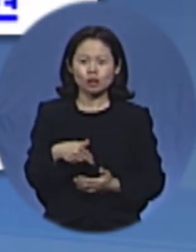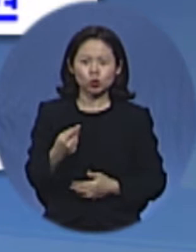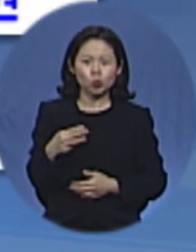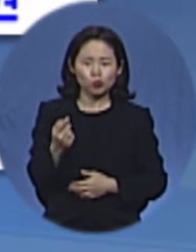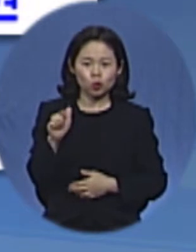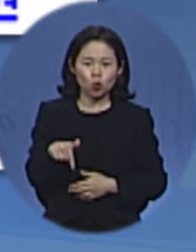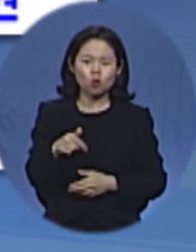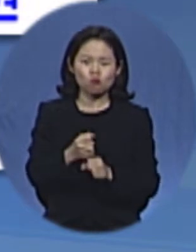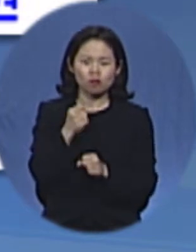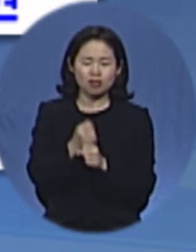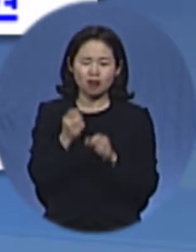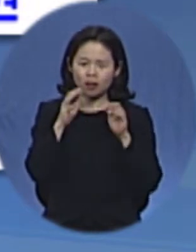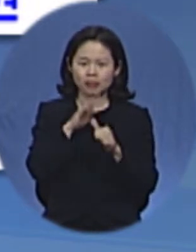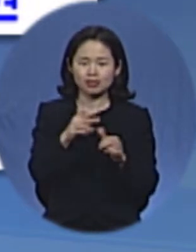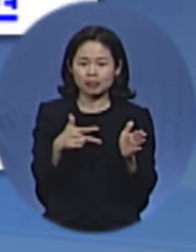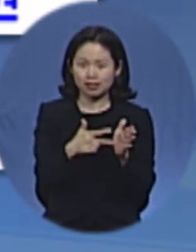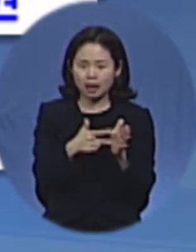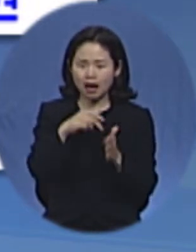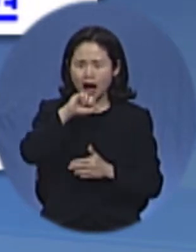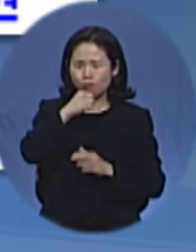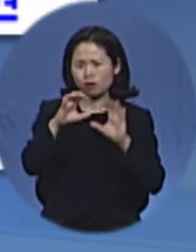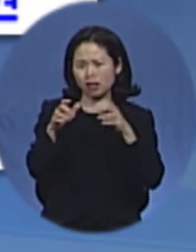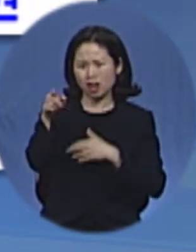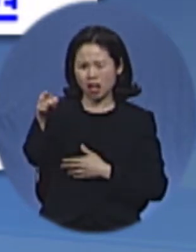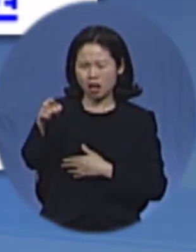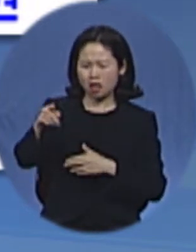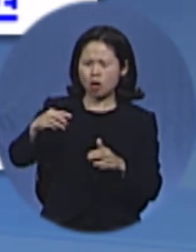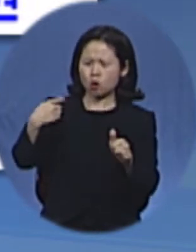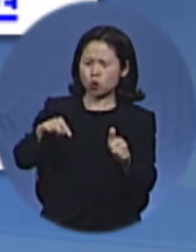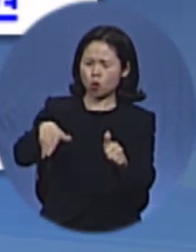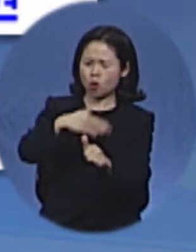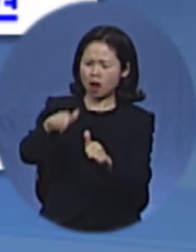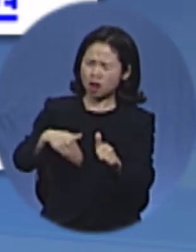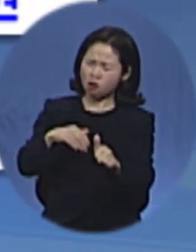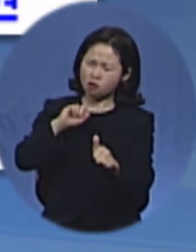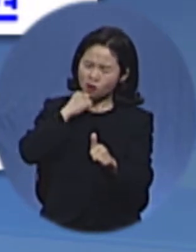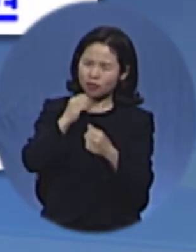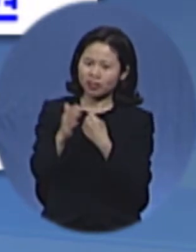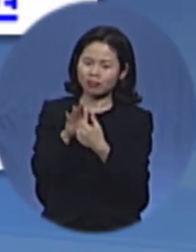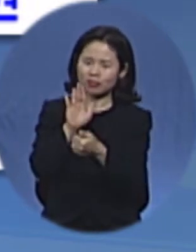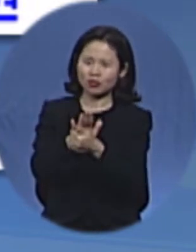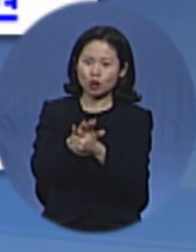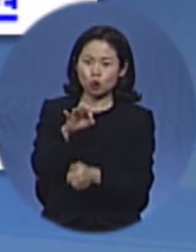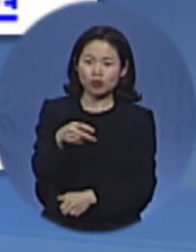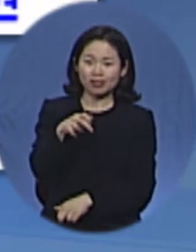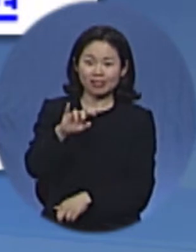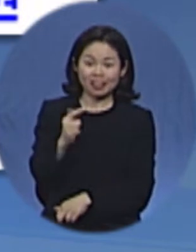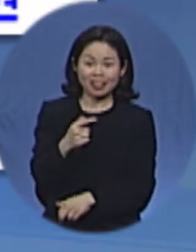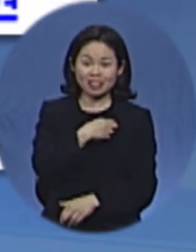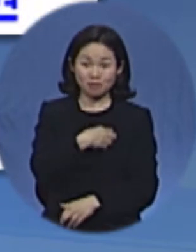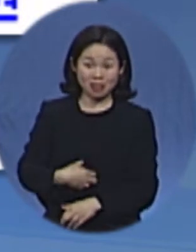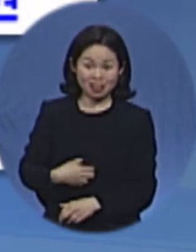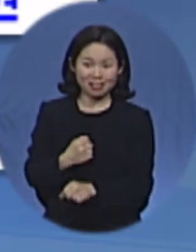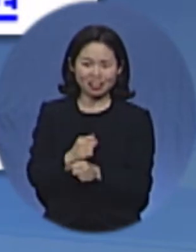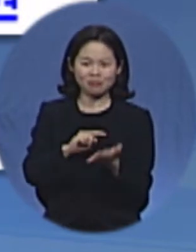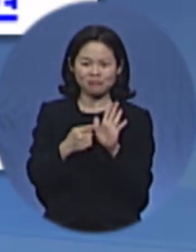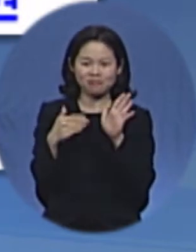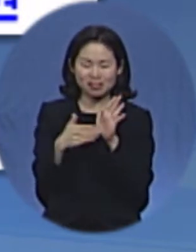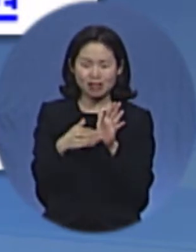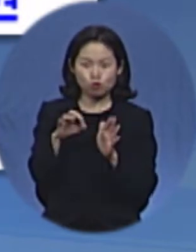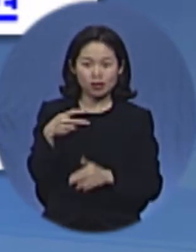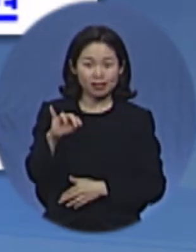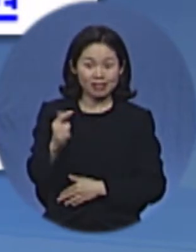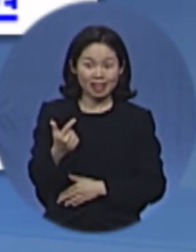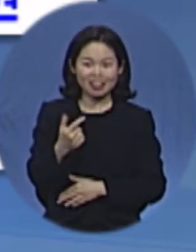초록우산 어린이재단이 아프리카의 열악한 교육 환경 개선을 지원하는 위켄 캠페인을 벌인다고 밝혔습니다. 위켄